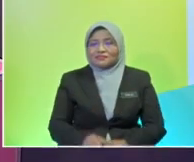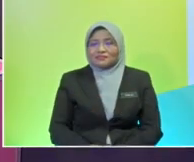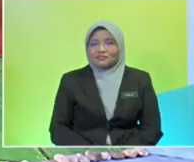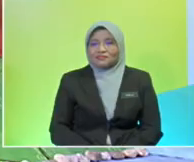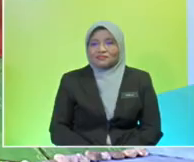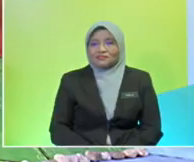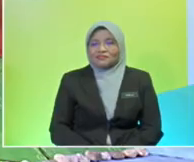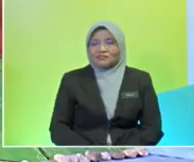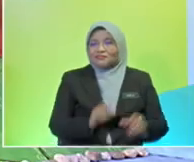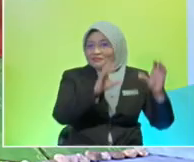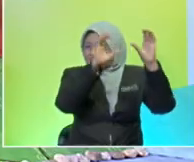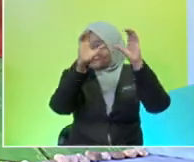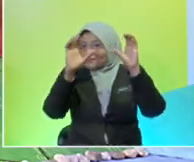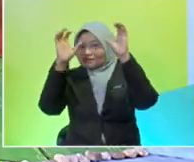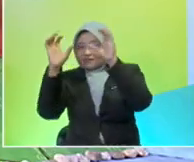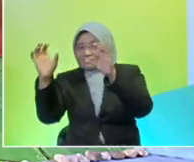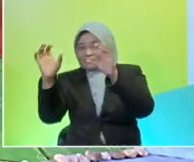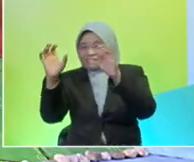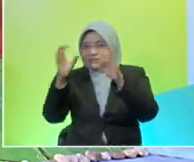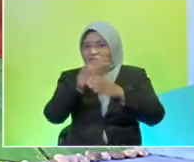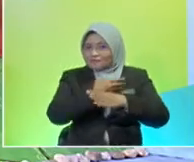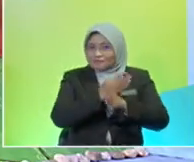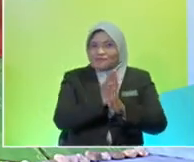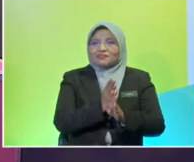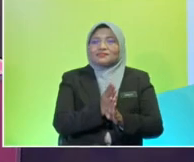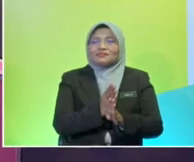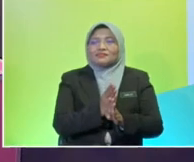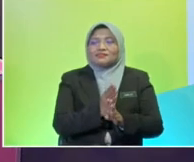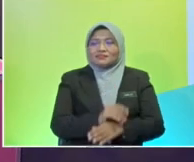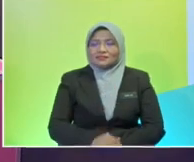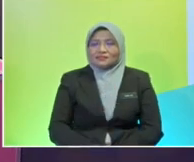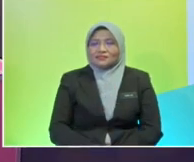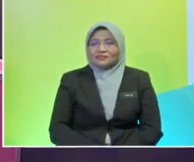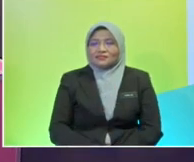awan yang terbentuk eh daripada udara